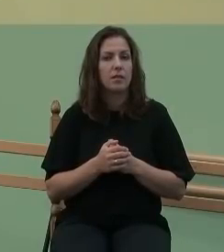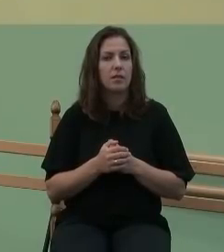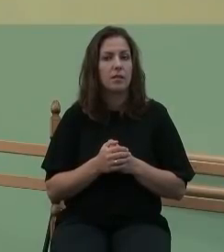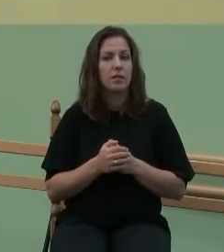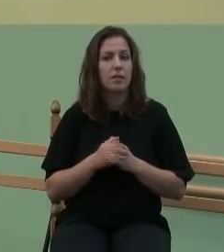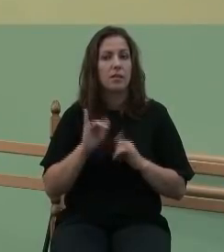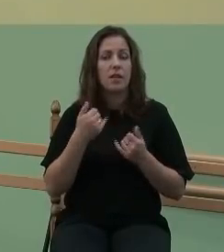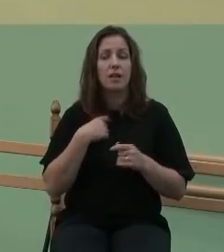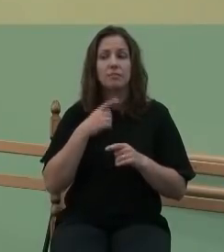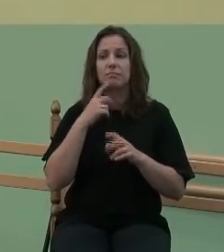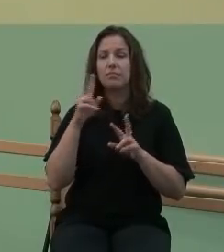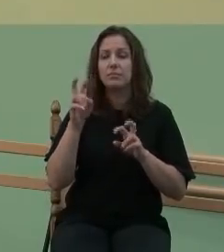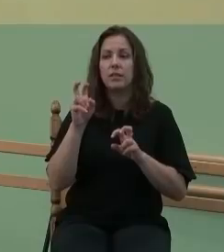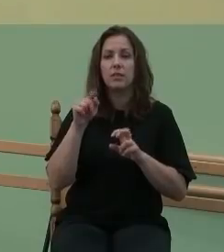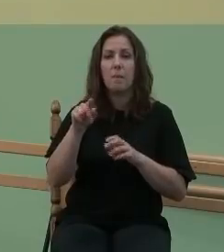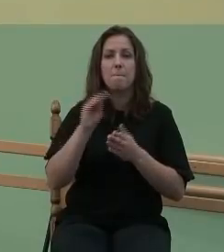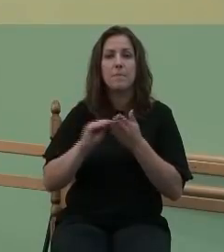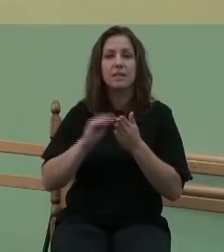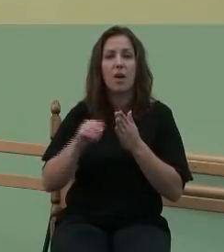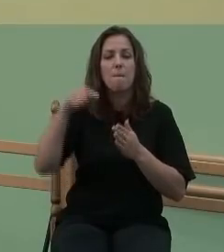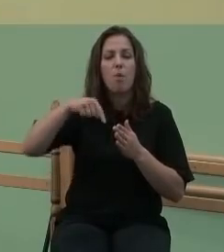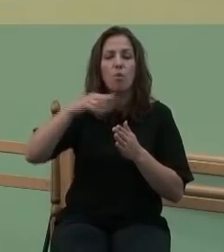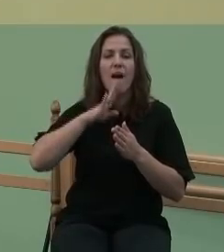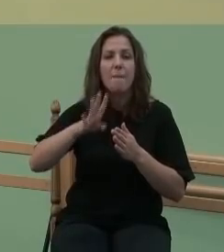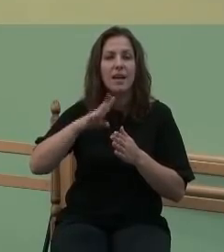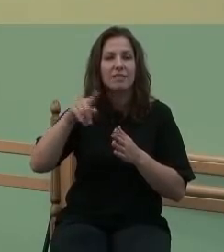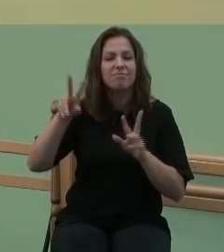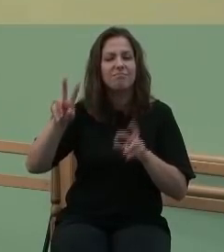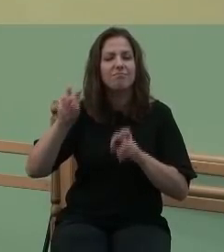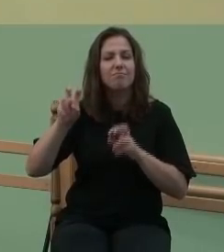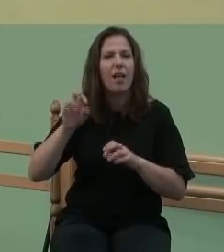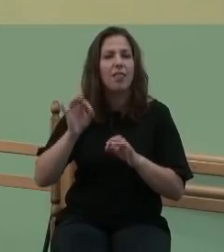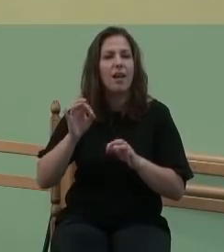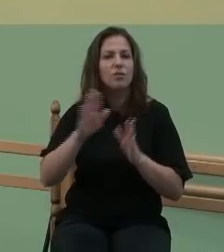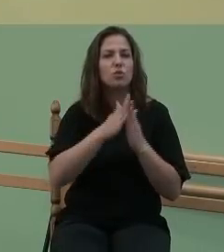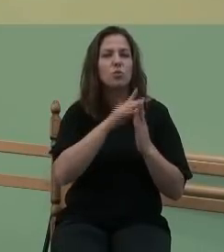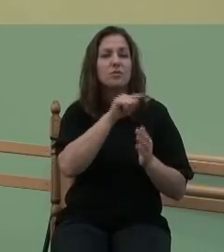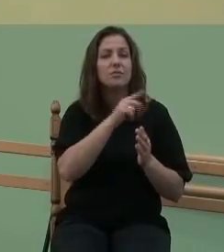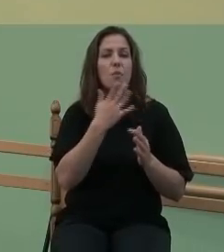Ja zacytowałam pisarza południowoamerykańskiego, zacytuję wobec tego w tej chwili